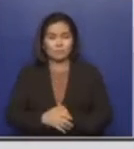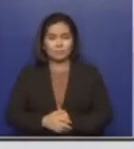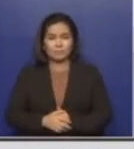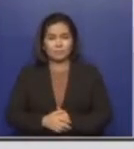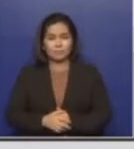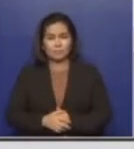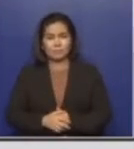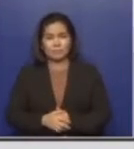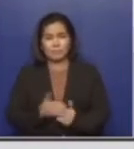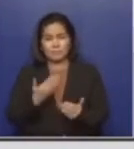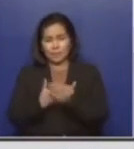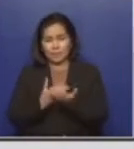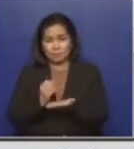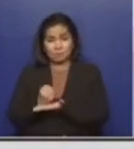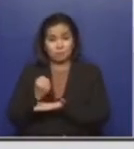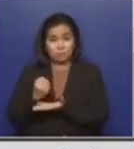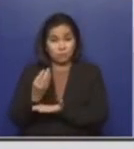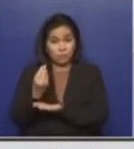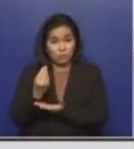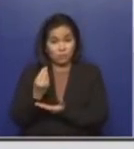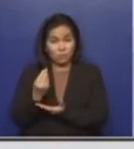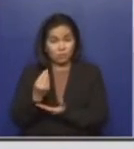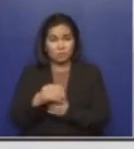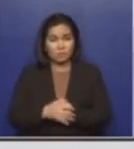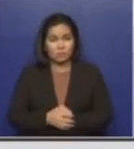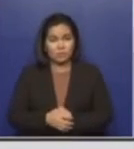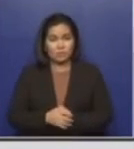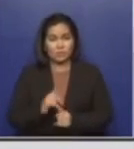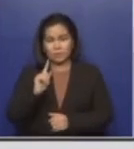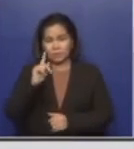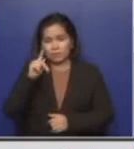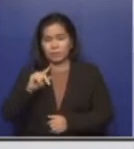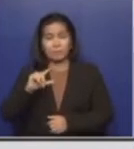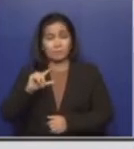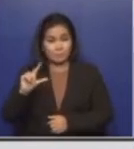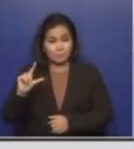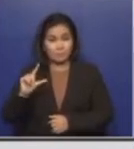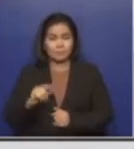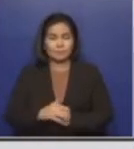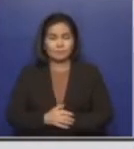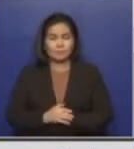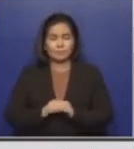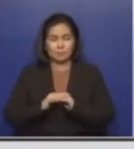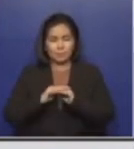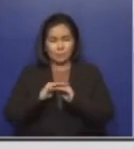เงินท่านให้เท่าไหร่รู้ไหมครับ 1,000 กว่าล้าน